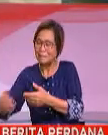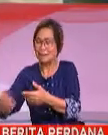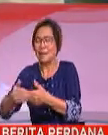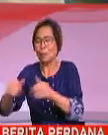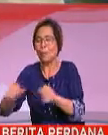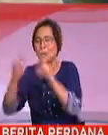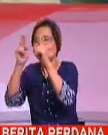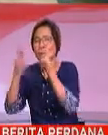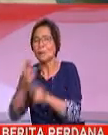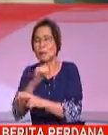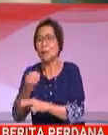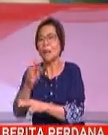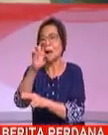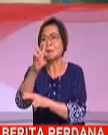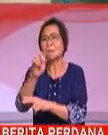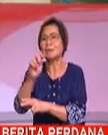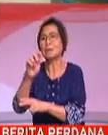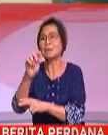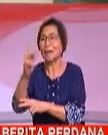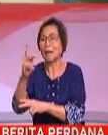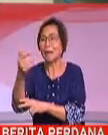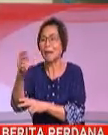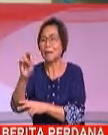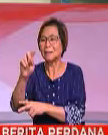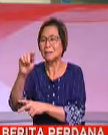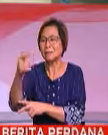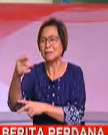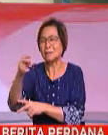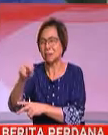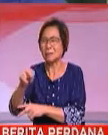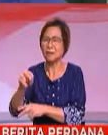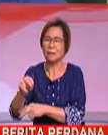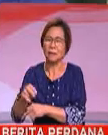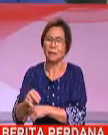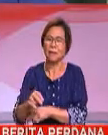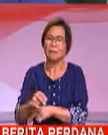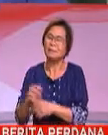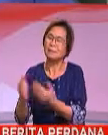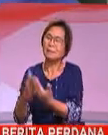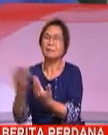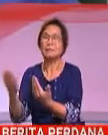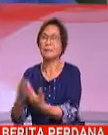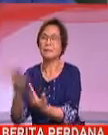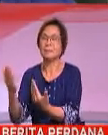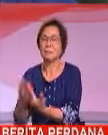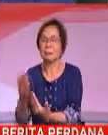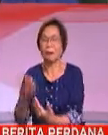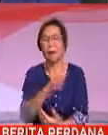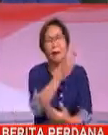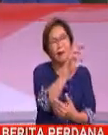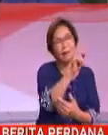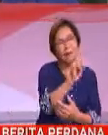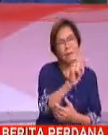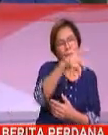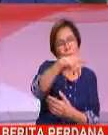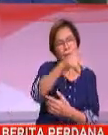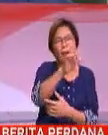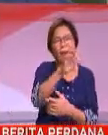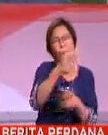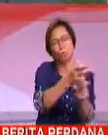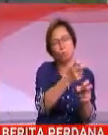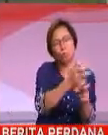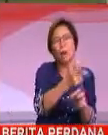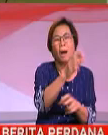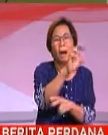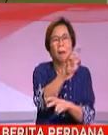ujian RTK antigen juga bukanlah sesukar ujian RT-PCR. Di mana